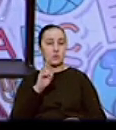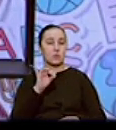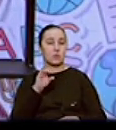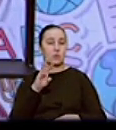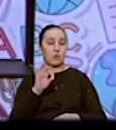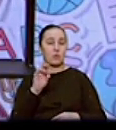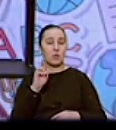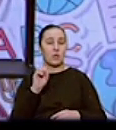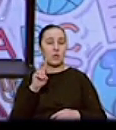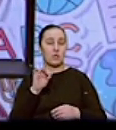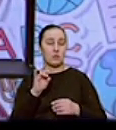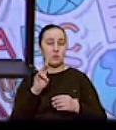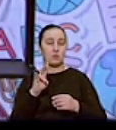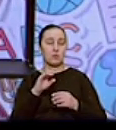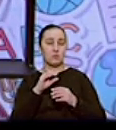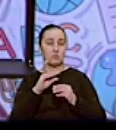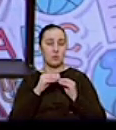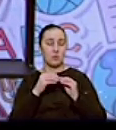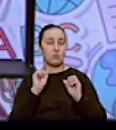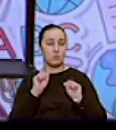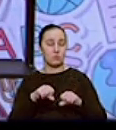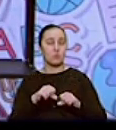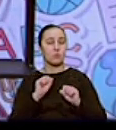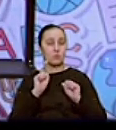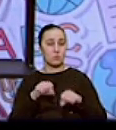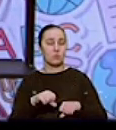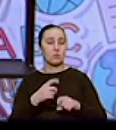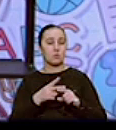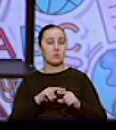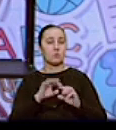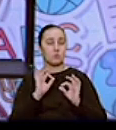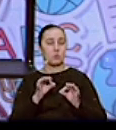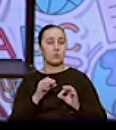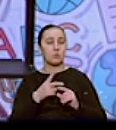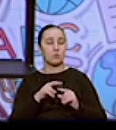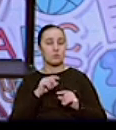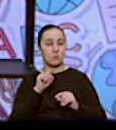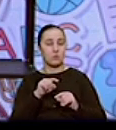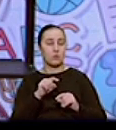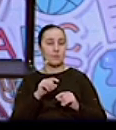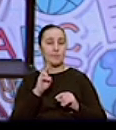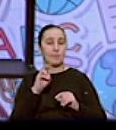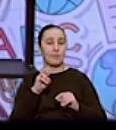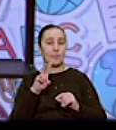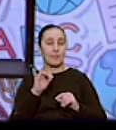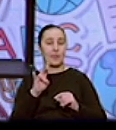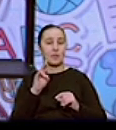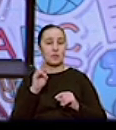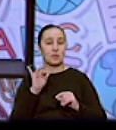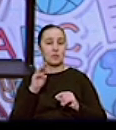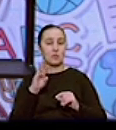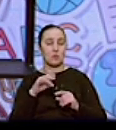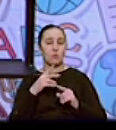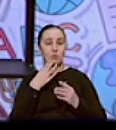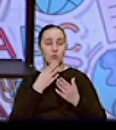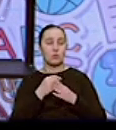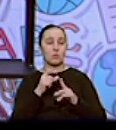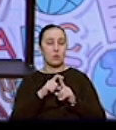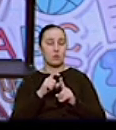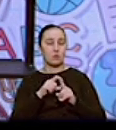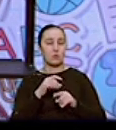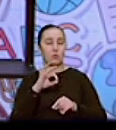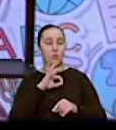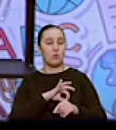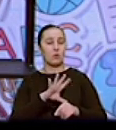Kitob qalin bo'lishi mumkinmi? Mumkin, to'g'rimi? Demak, qalin kitob bu o'z